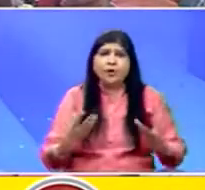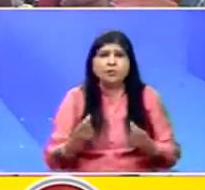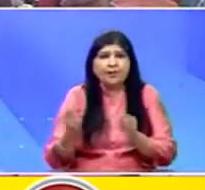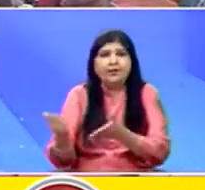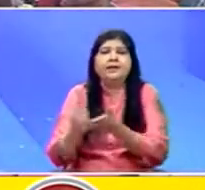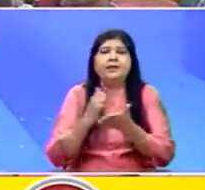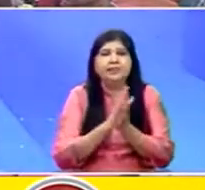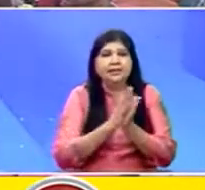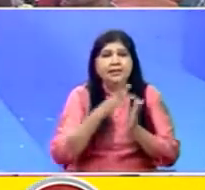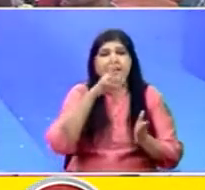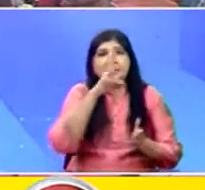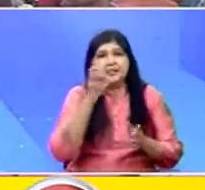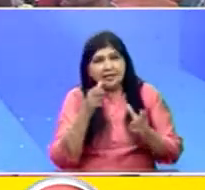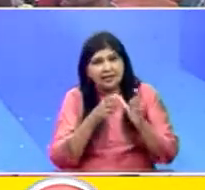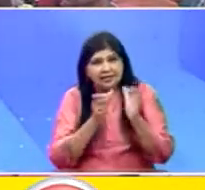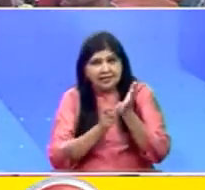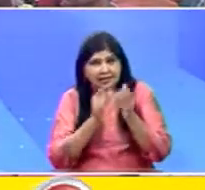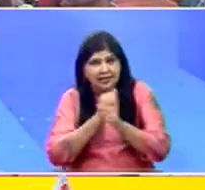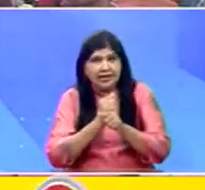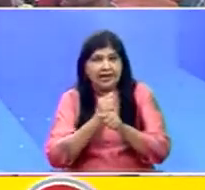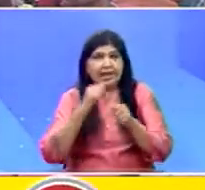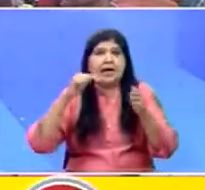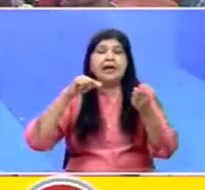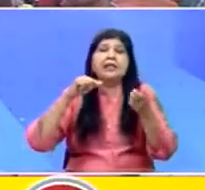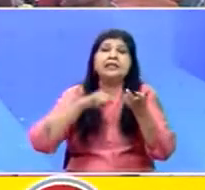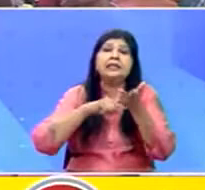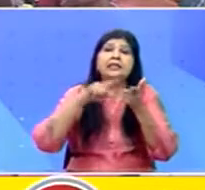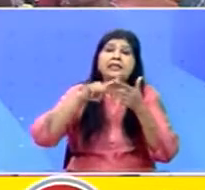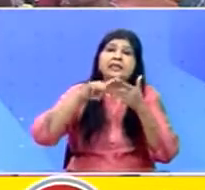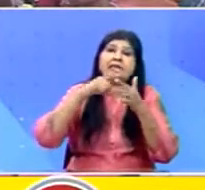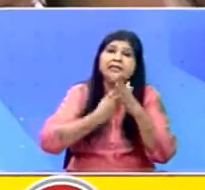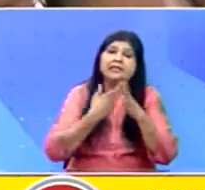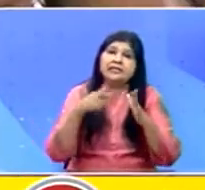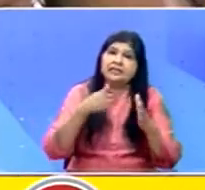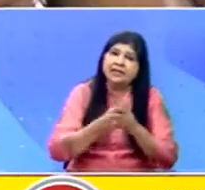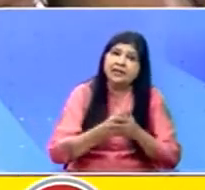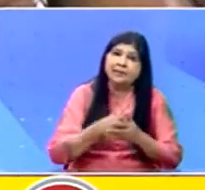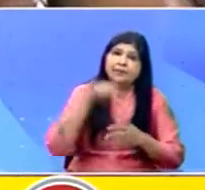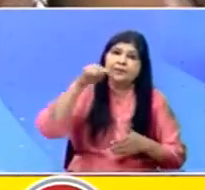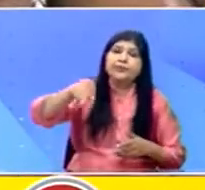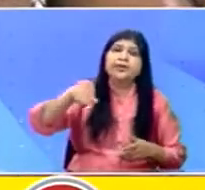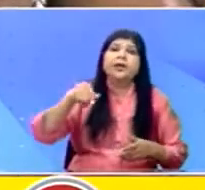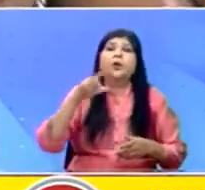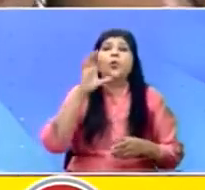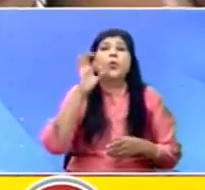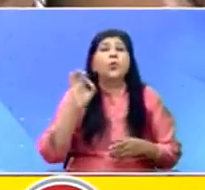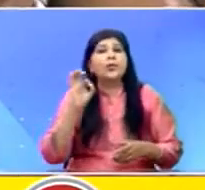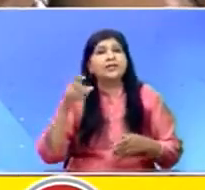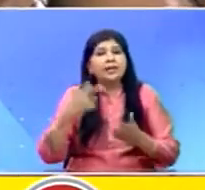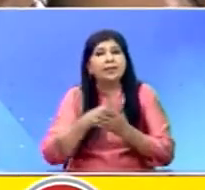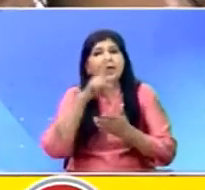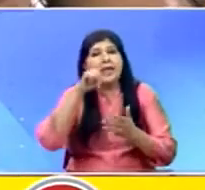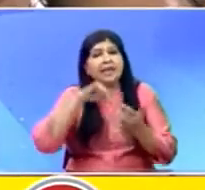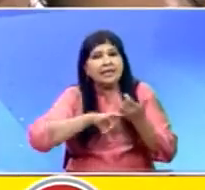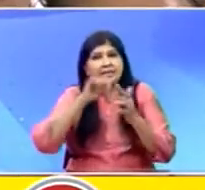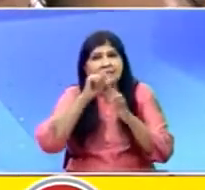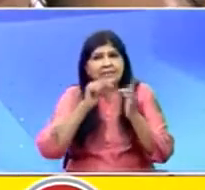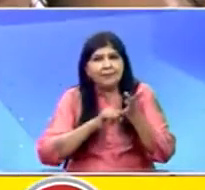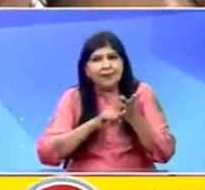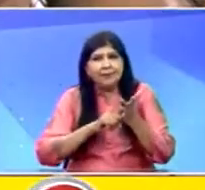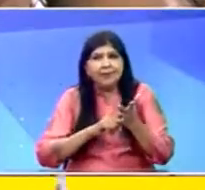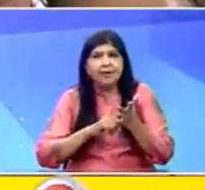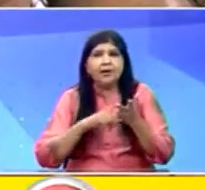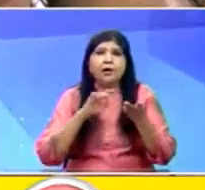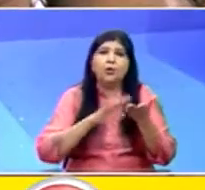अगस्त को हरतालिका तीज भी है। ओडिशा में 1 सितंबर को नुआखाई का पर्व भी मनाया